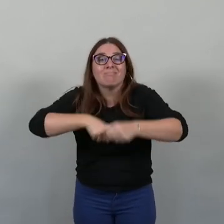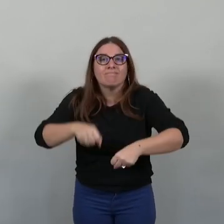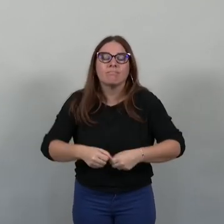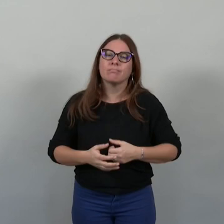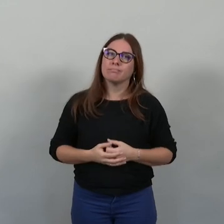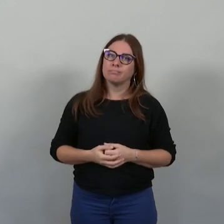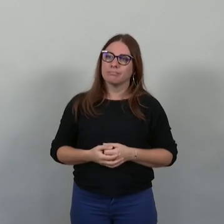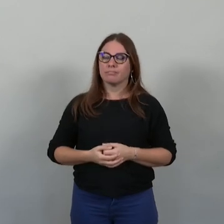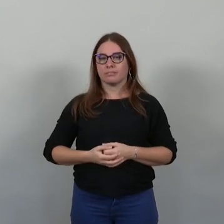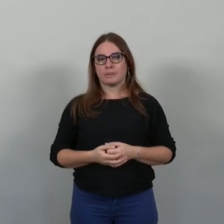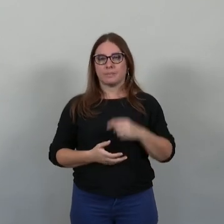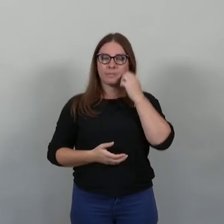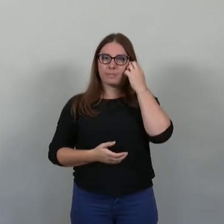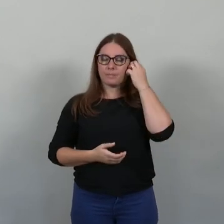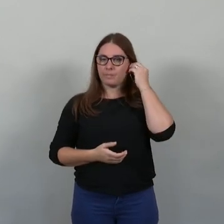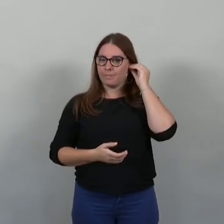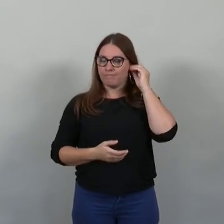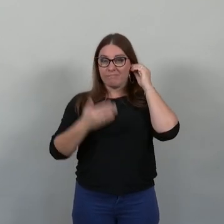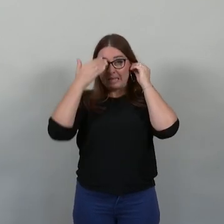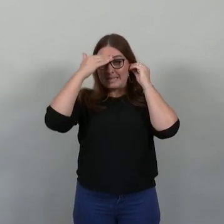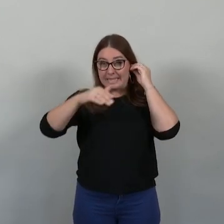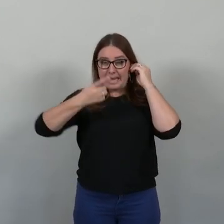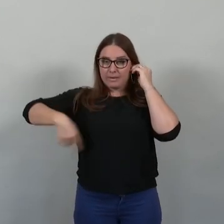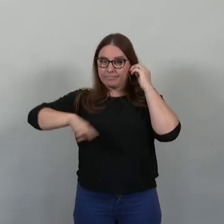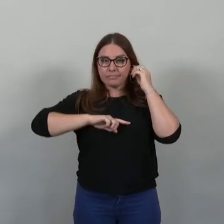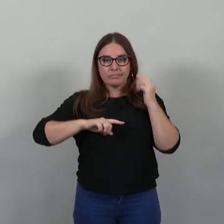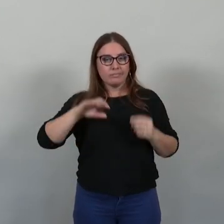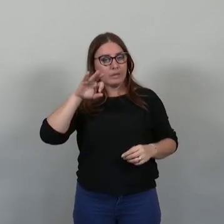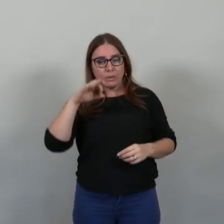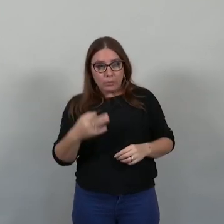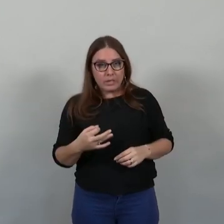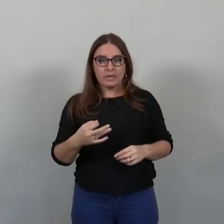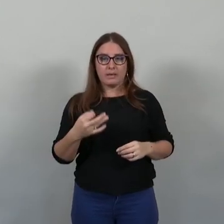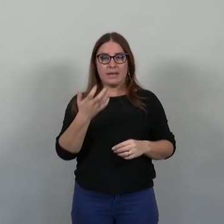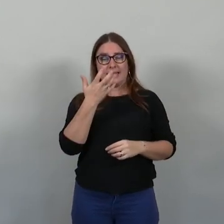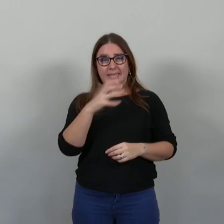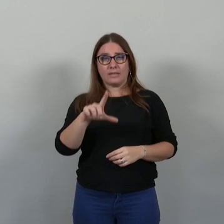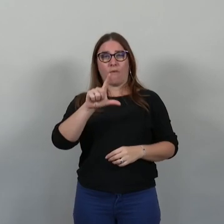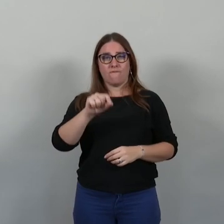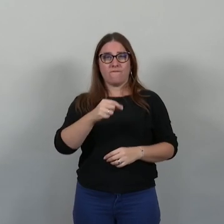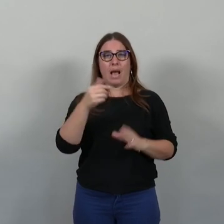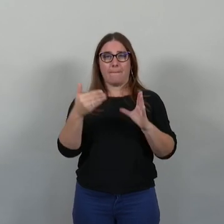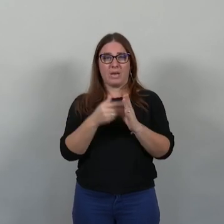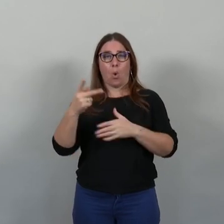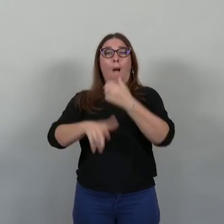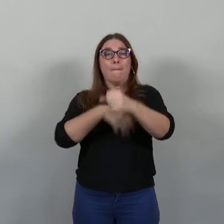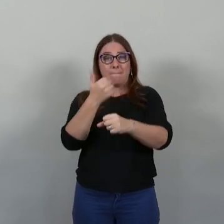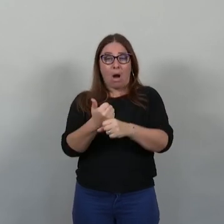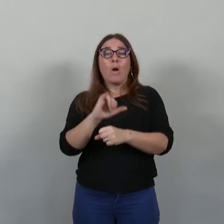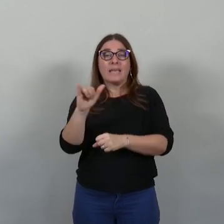vélo nous savons tous qu'en effet ce sont 520000 € par an payés par les